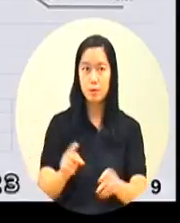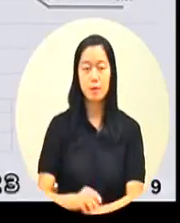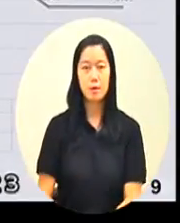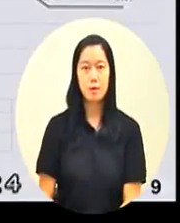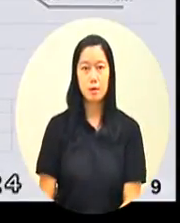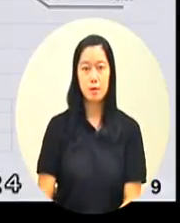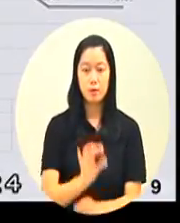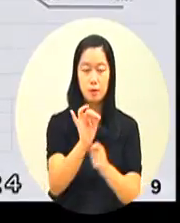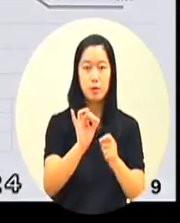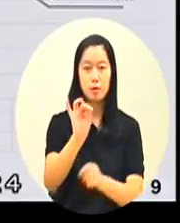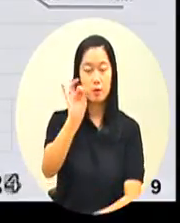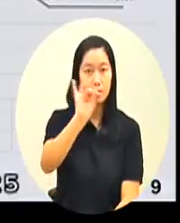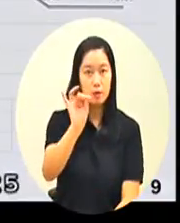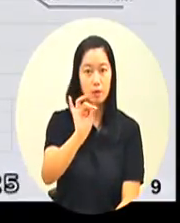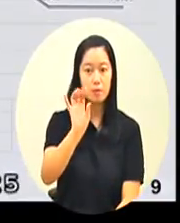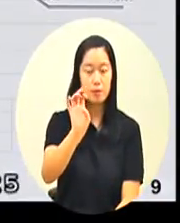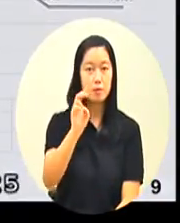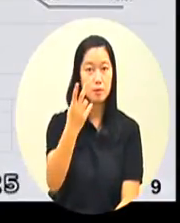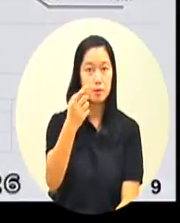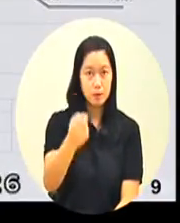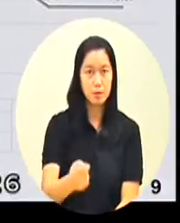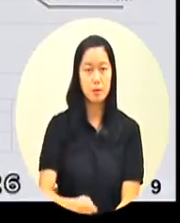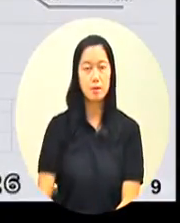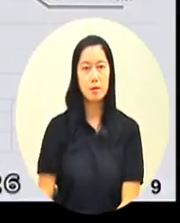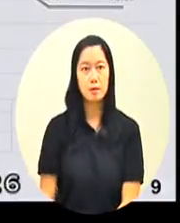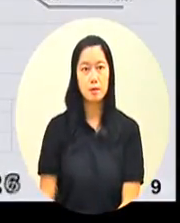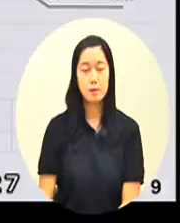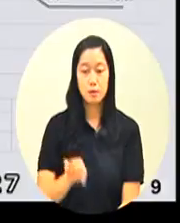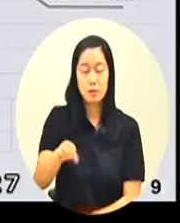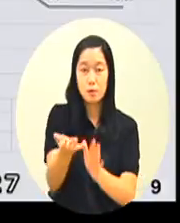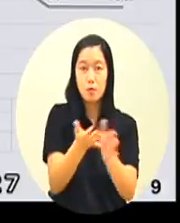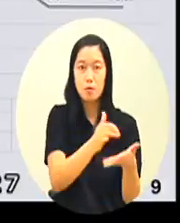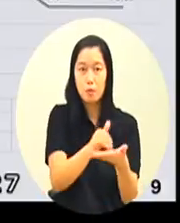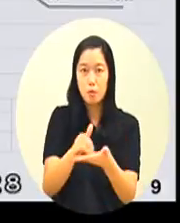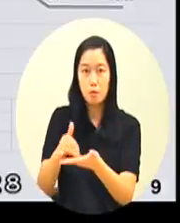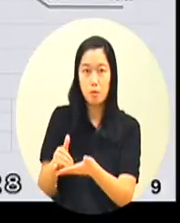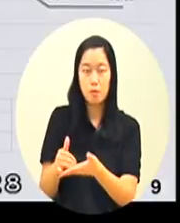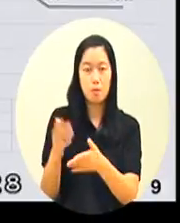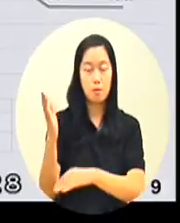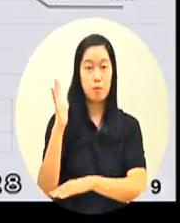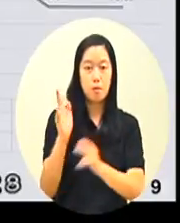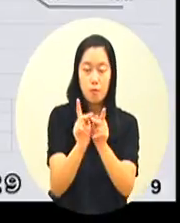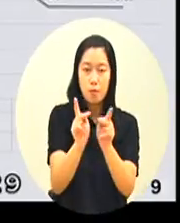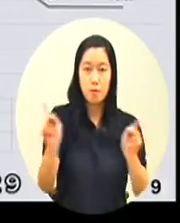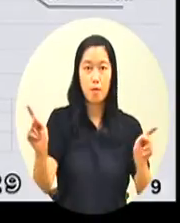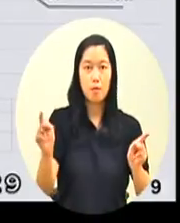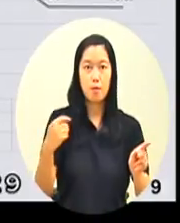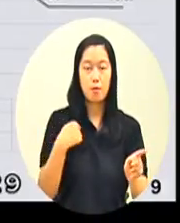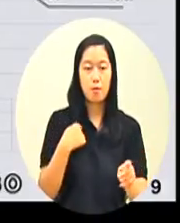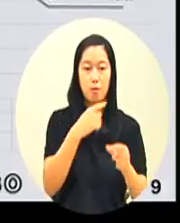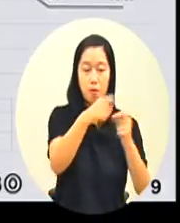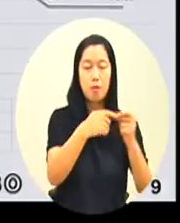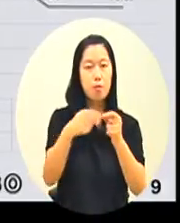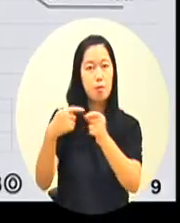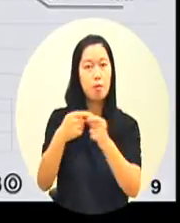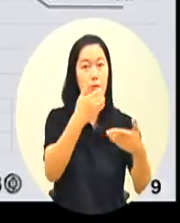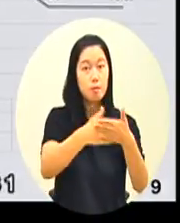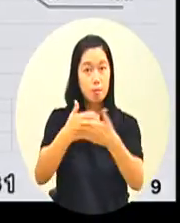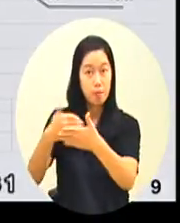是142亿，也就是说我们在预算数的举借上逐年是降低，